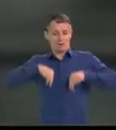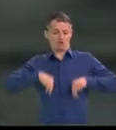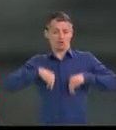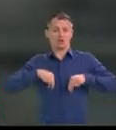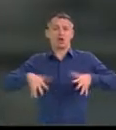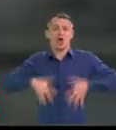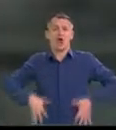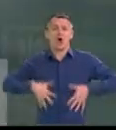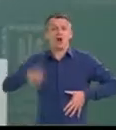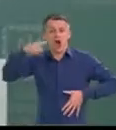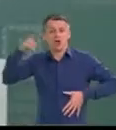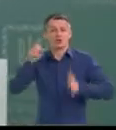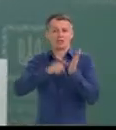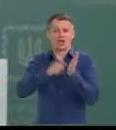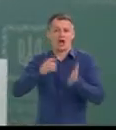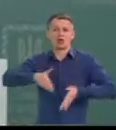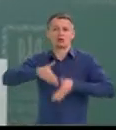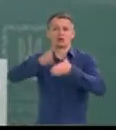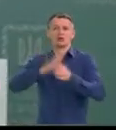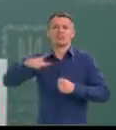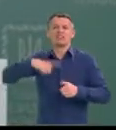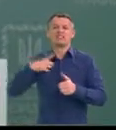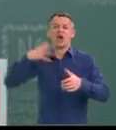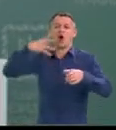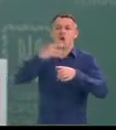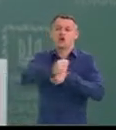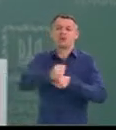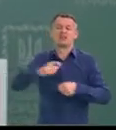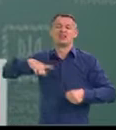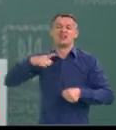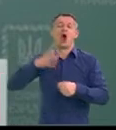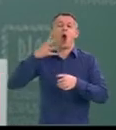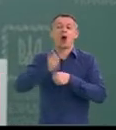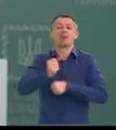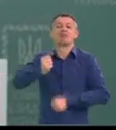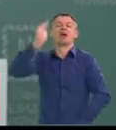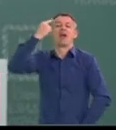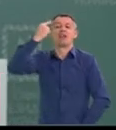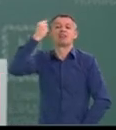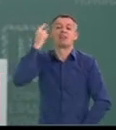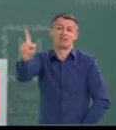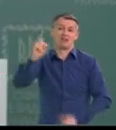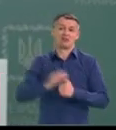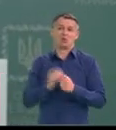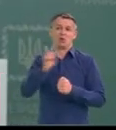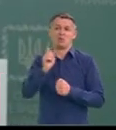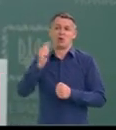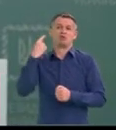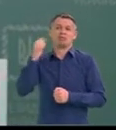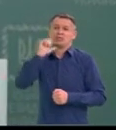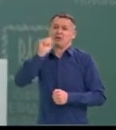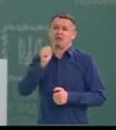să ceară ajutor. Це вбивство, свідоме вбивство. І я не почув сьогодні реакції від